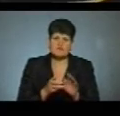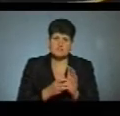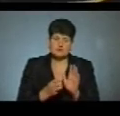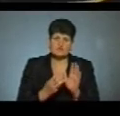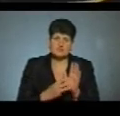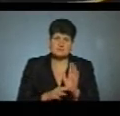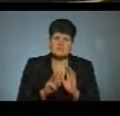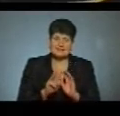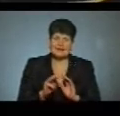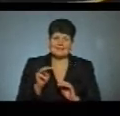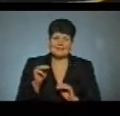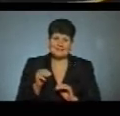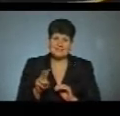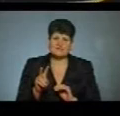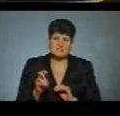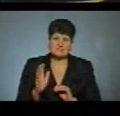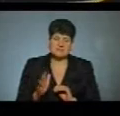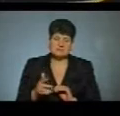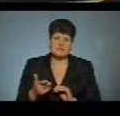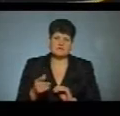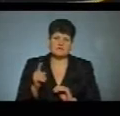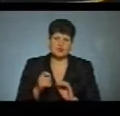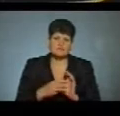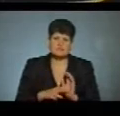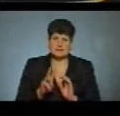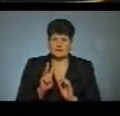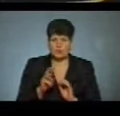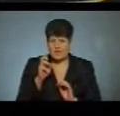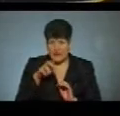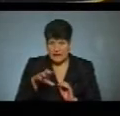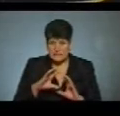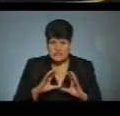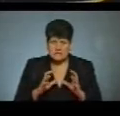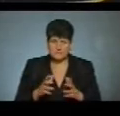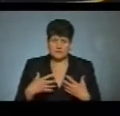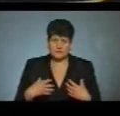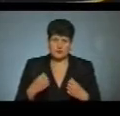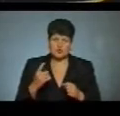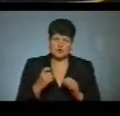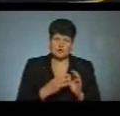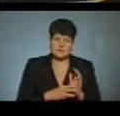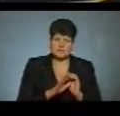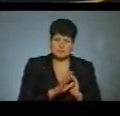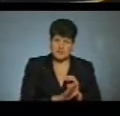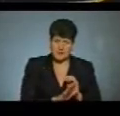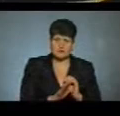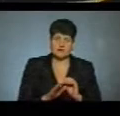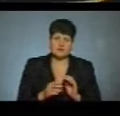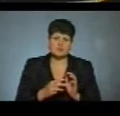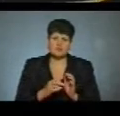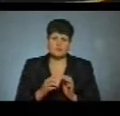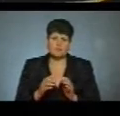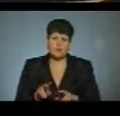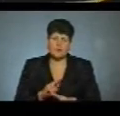883 тисячі 225 людей в 180 країнах світу. Видужали 185 тисяч 477